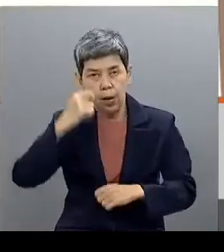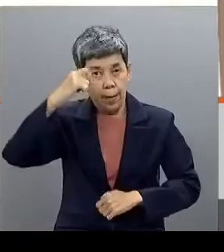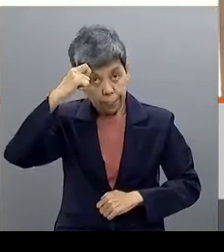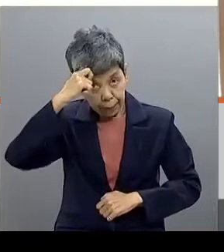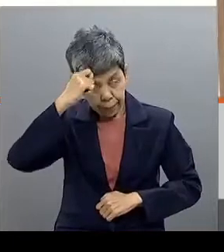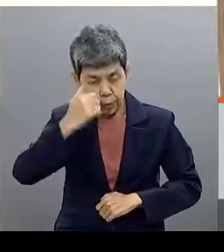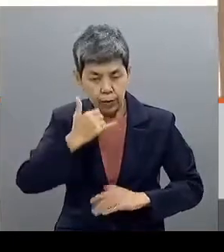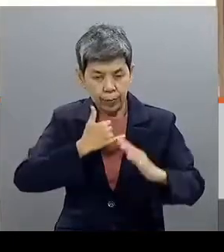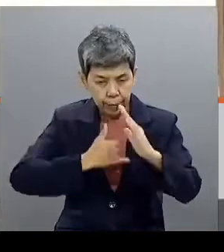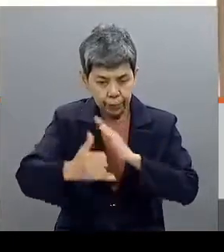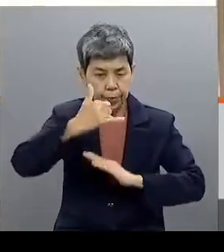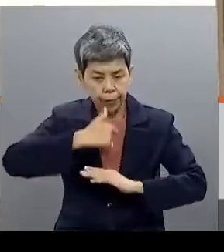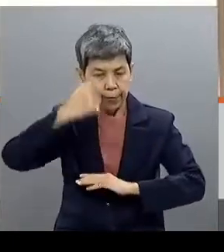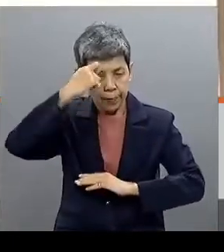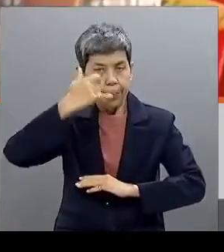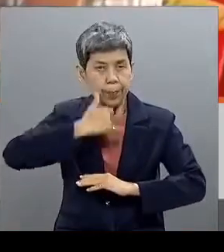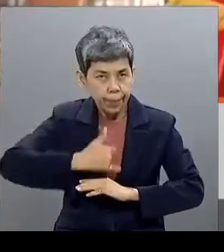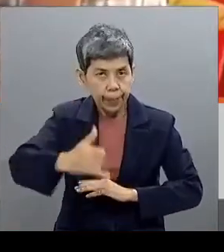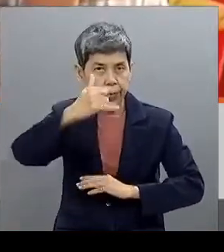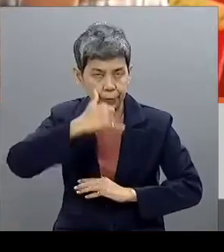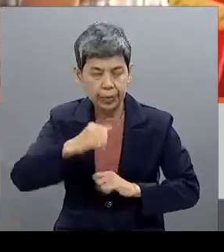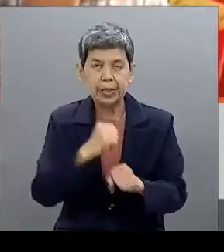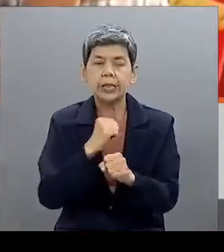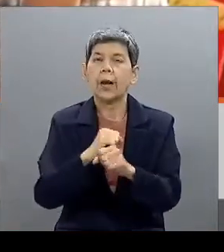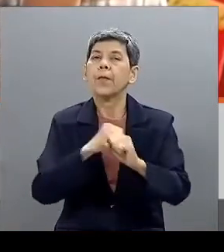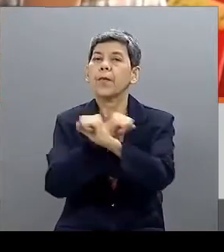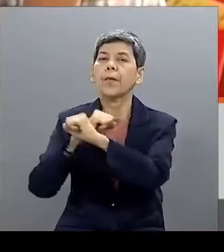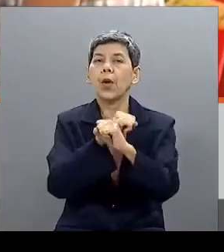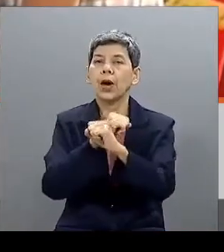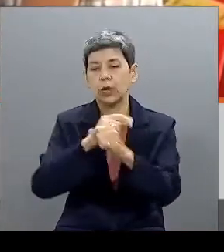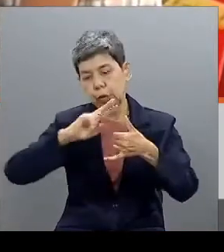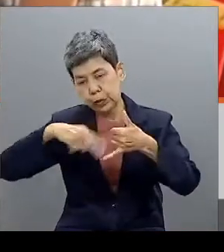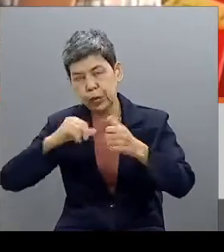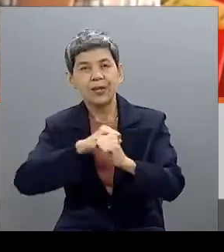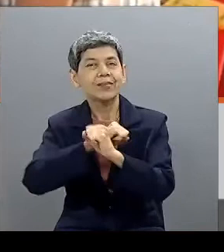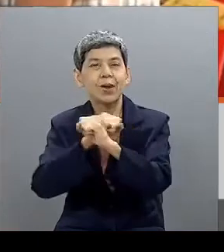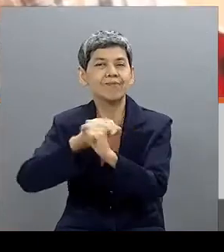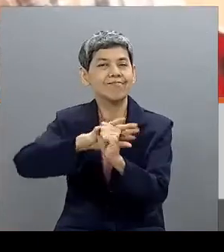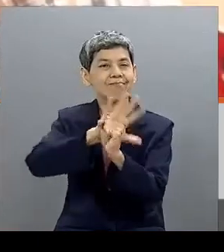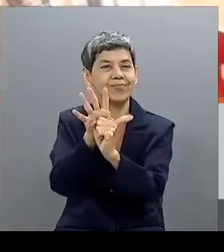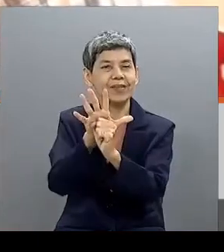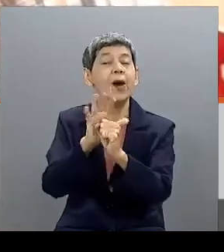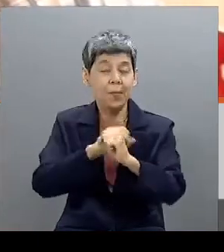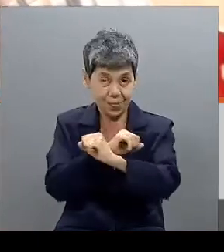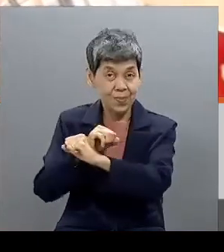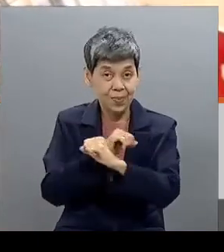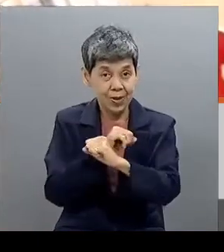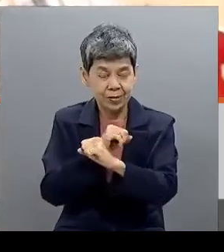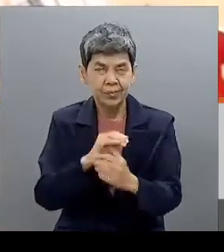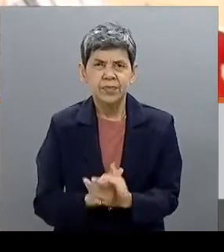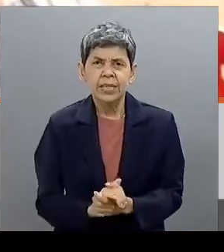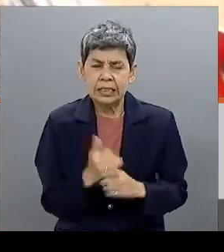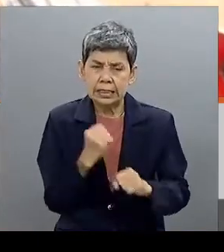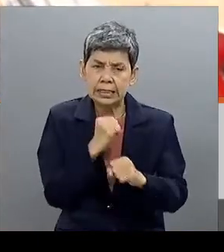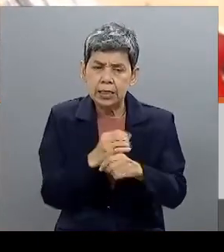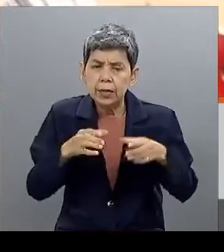หาเลือกตั้งนะครับซึ่งเป็นหนึ่งในมาตรการคัดกรองและการป้องกันการแพร่ระบาดของเชื้อไวรัสโควิด-19 ที่ทางคณะกรรมการ